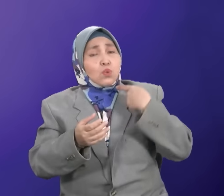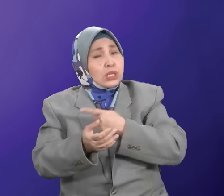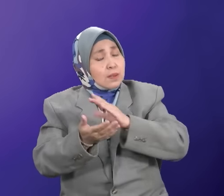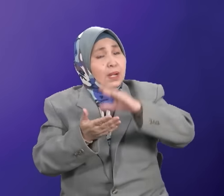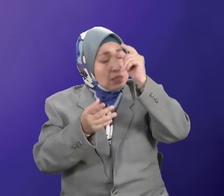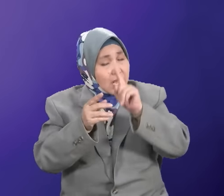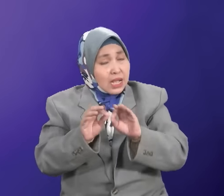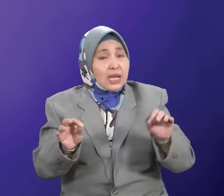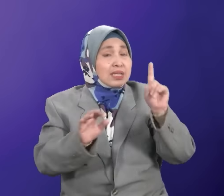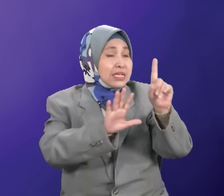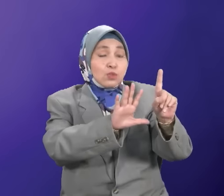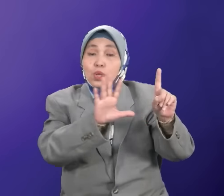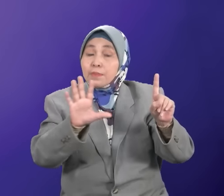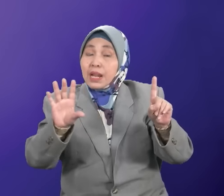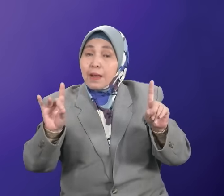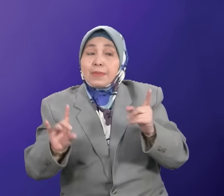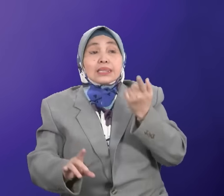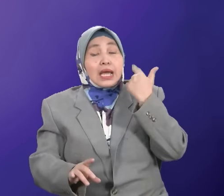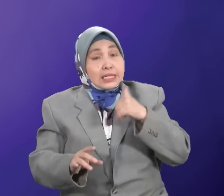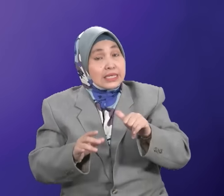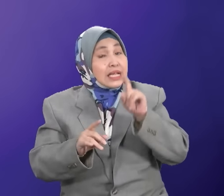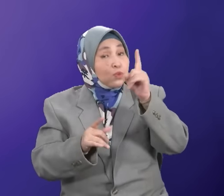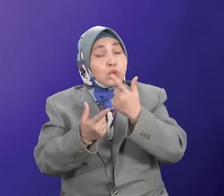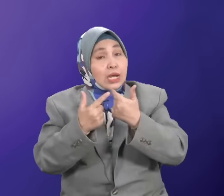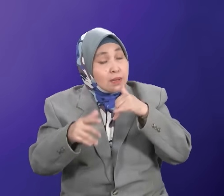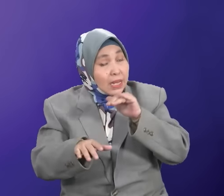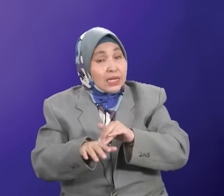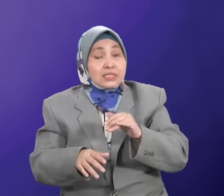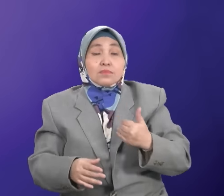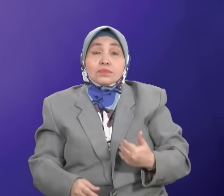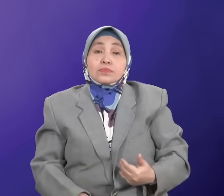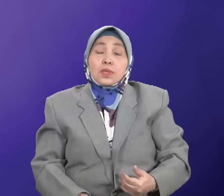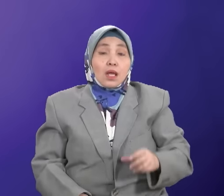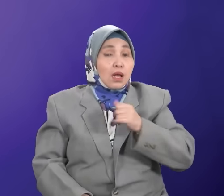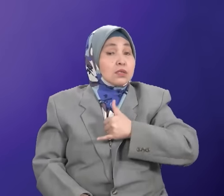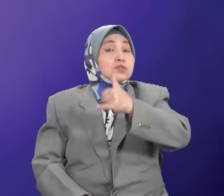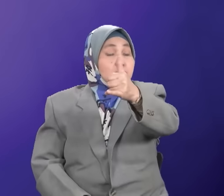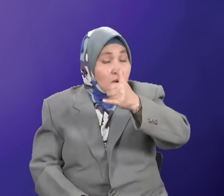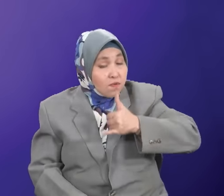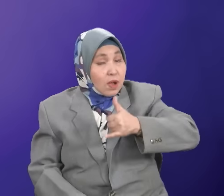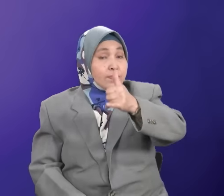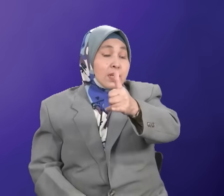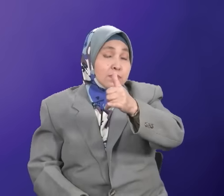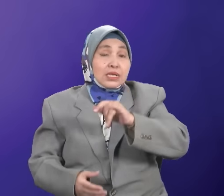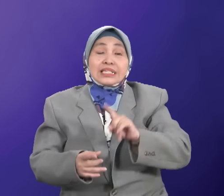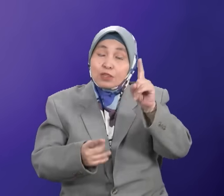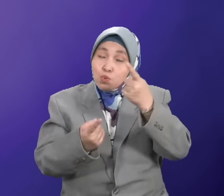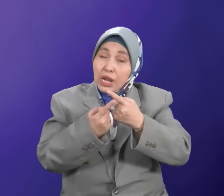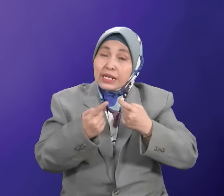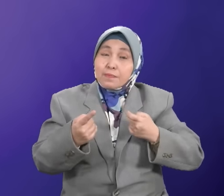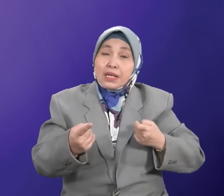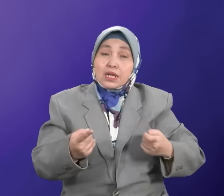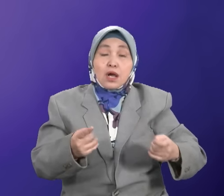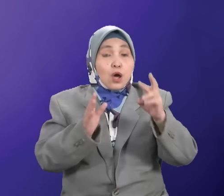ayat 158 sebentar tadi salah satunya ialah sofa Wal Marwah ya salah satu daripada